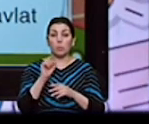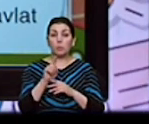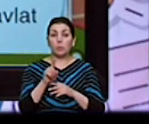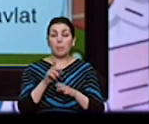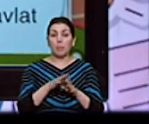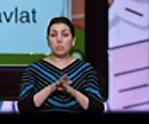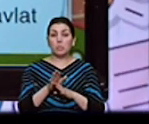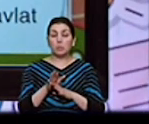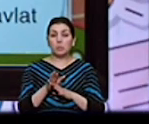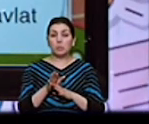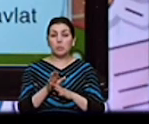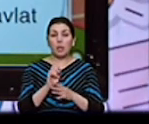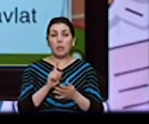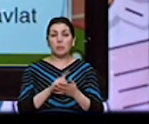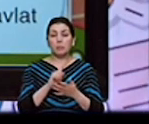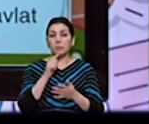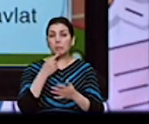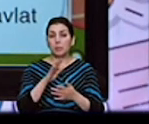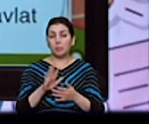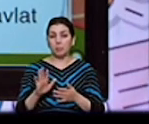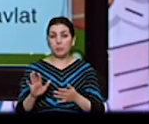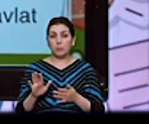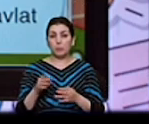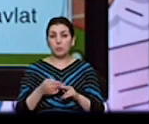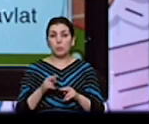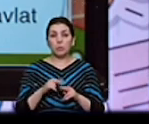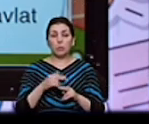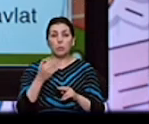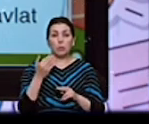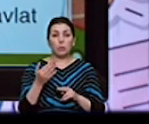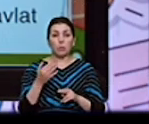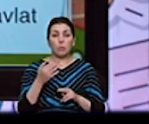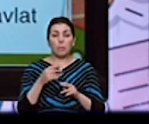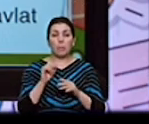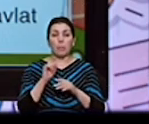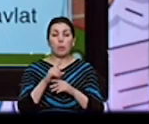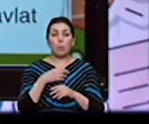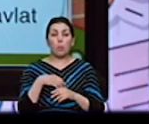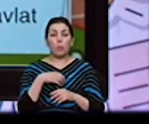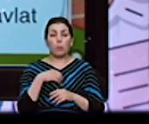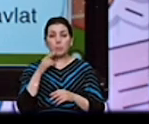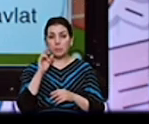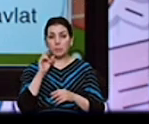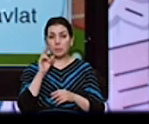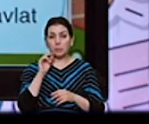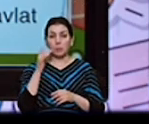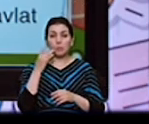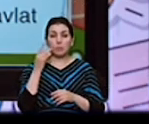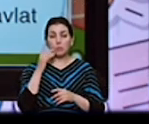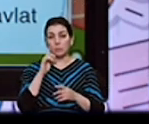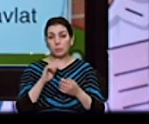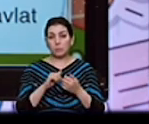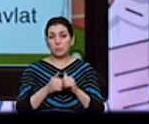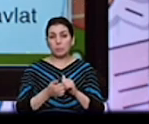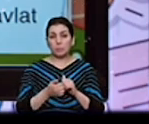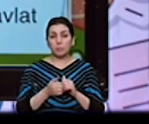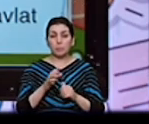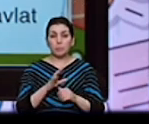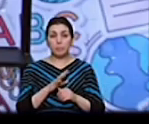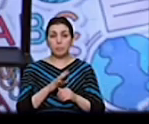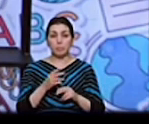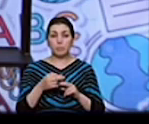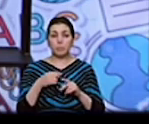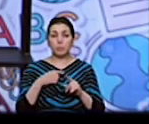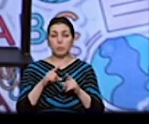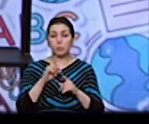Topshiriqni bajarishda albatta qiynalmaysiz, chunki siz ushbu muhim sanalarni doimo yodingizda